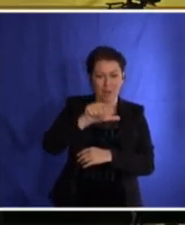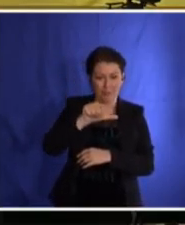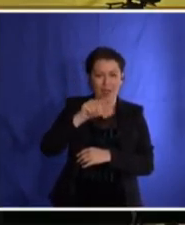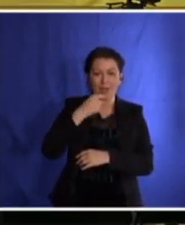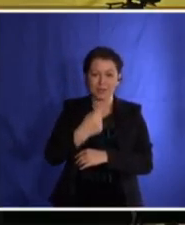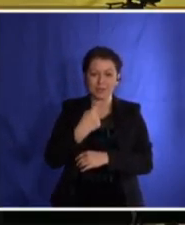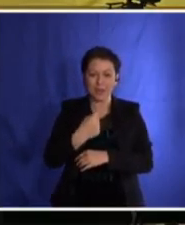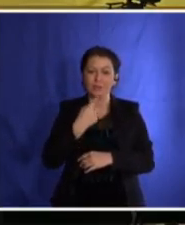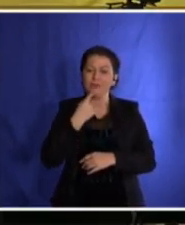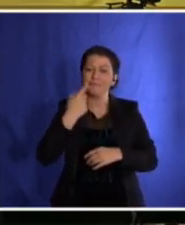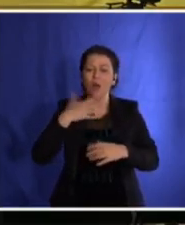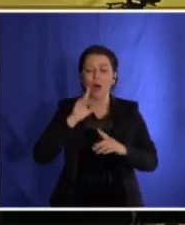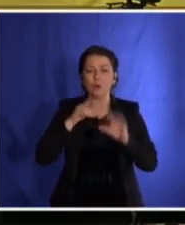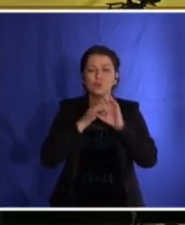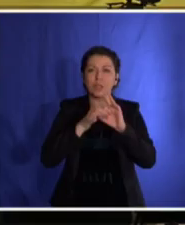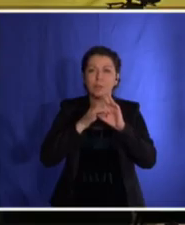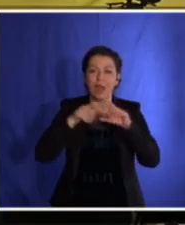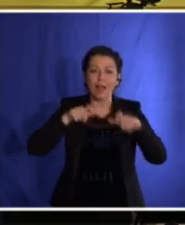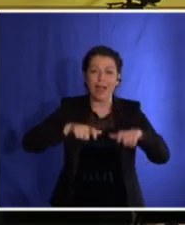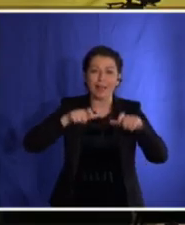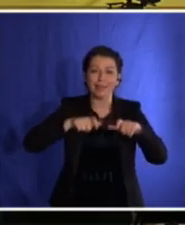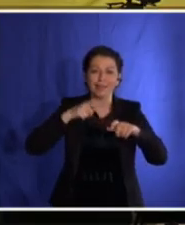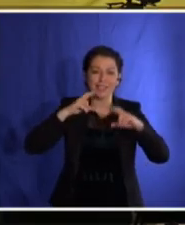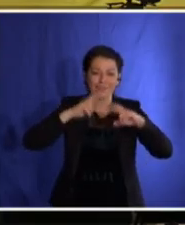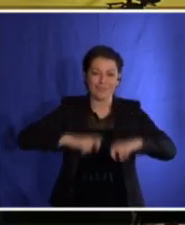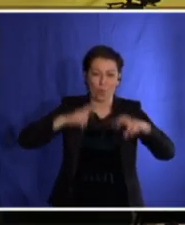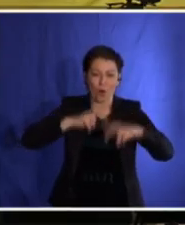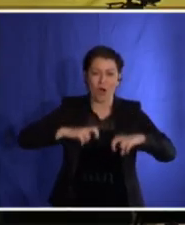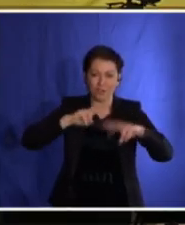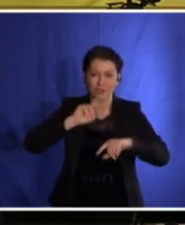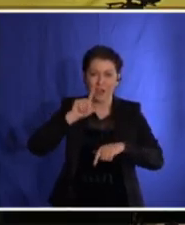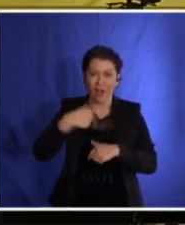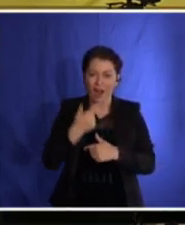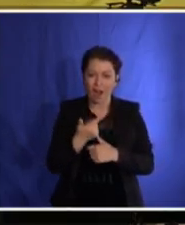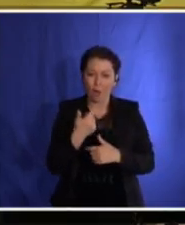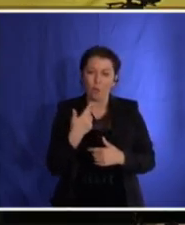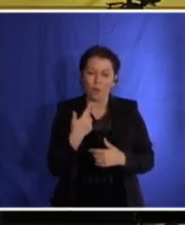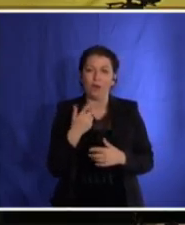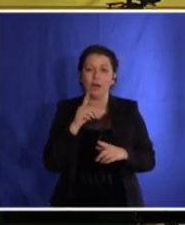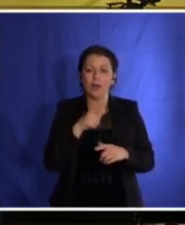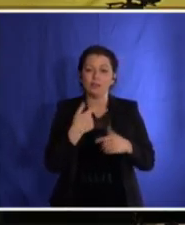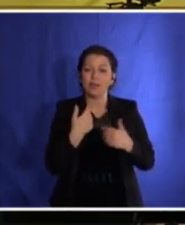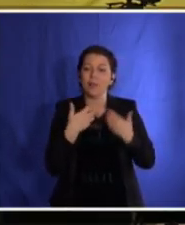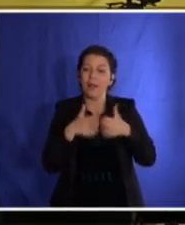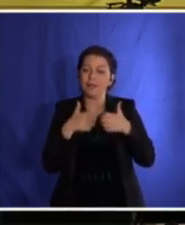der Altersforscher ist. Und er hat ein Beispiel gebracht von einer